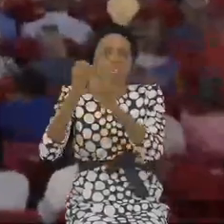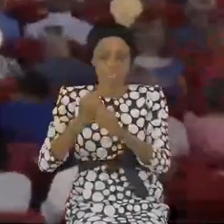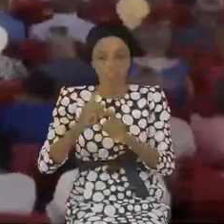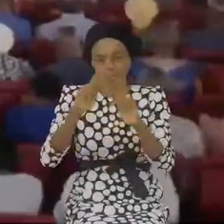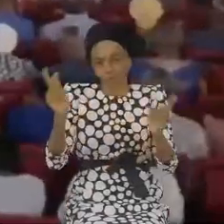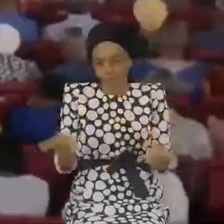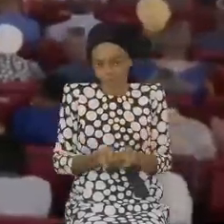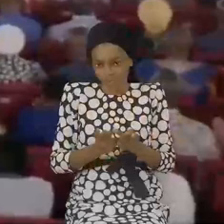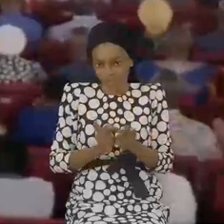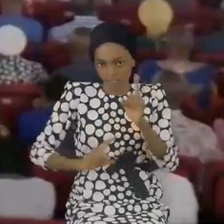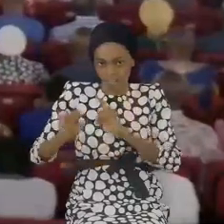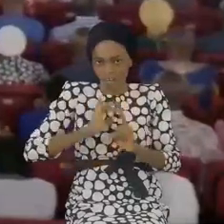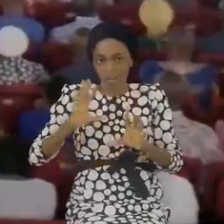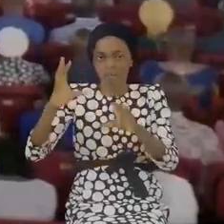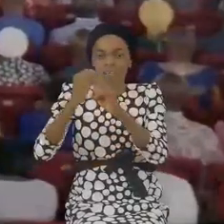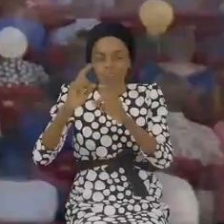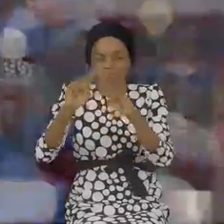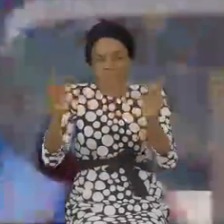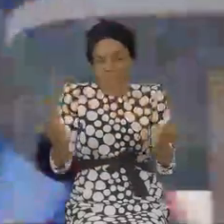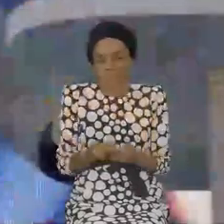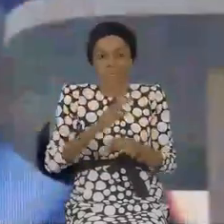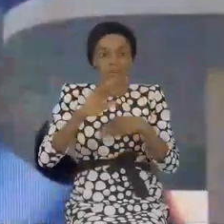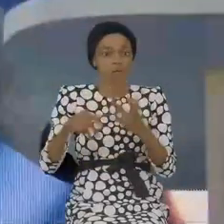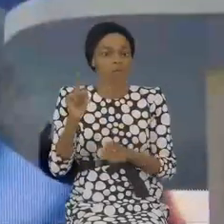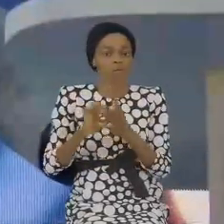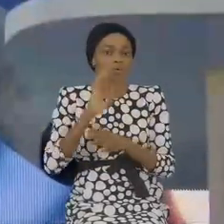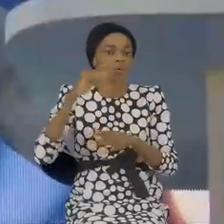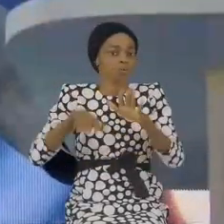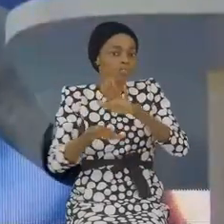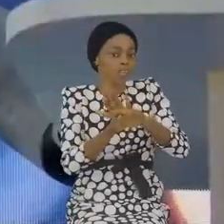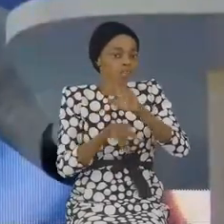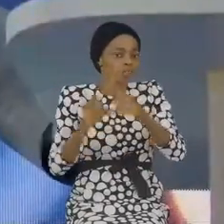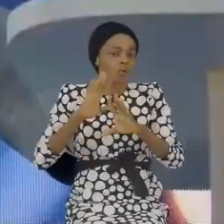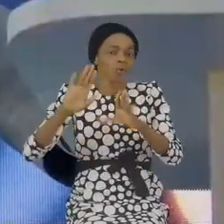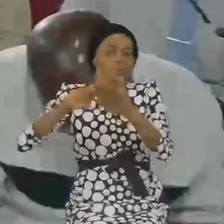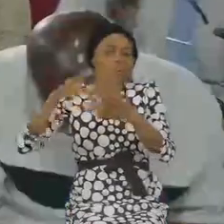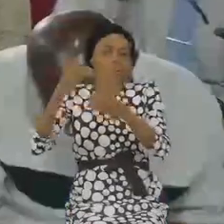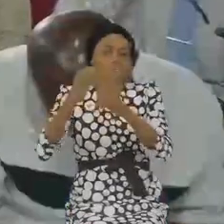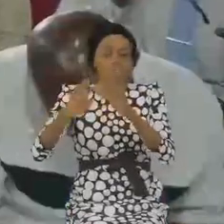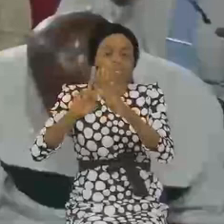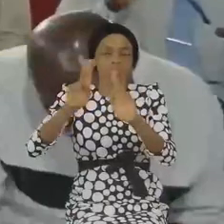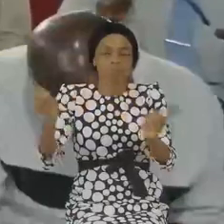ton assemblée et les membres sous ton influence arriveront au nom de Jésus.